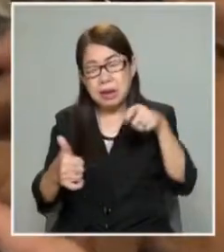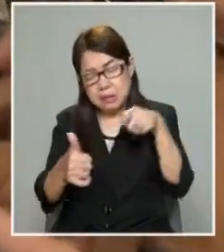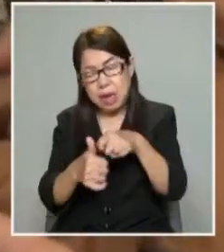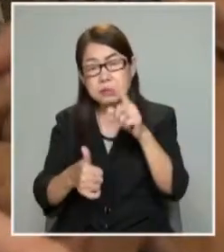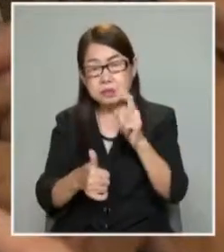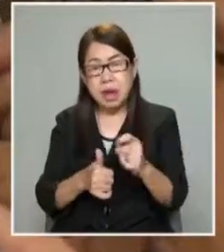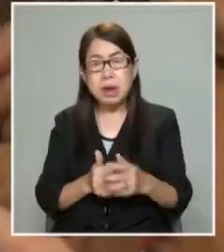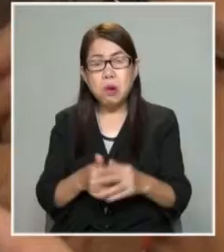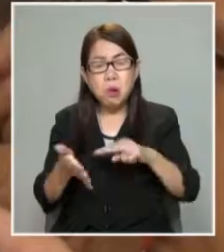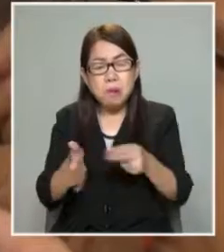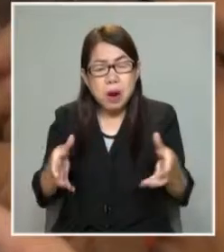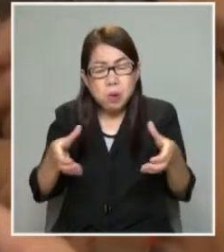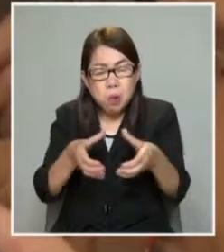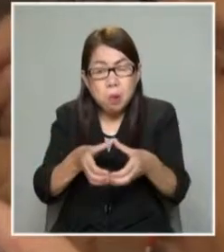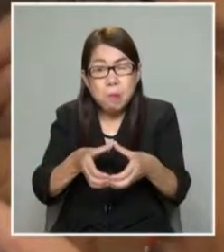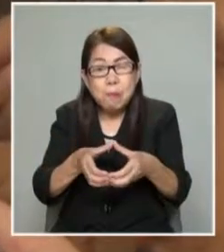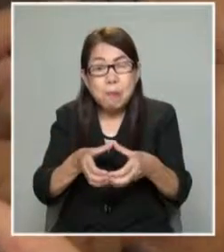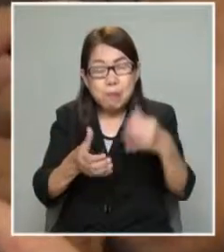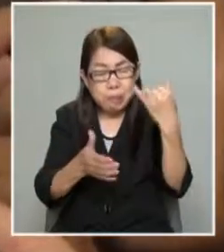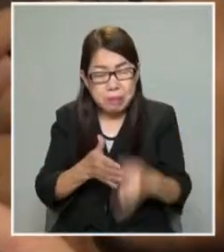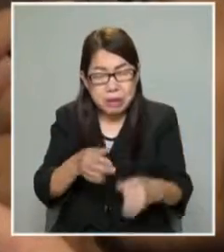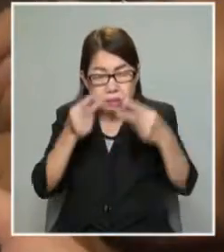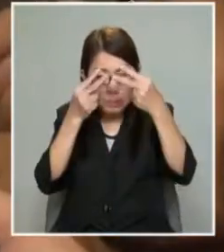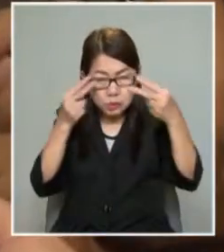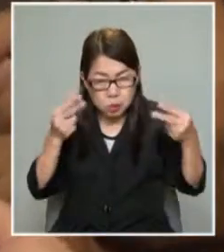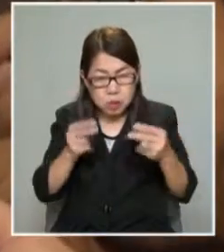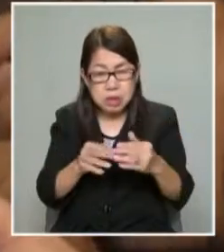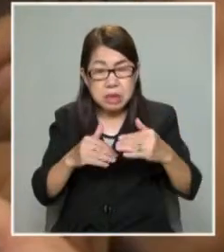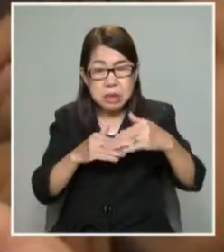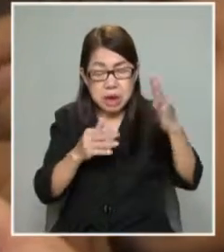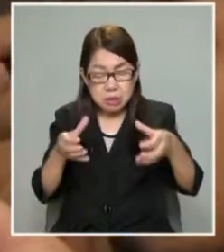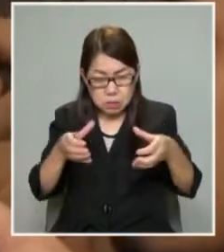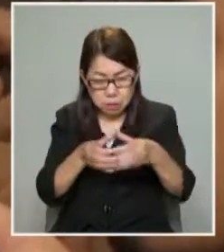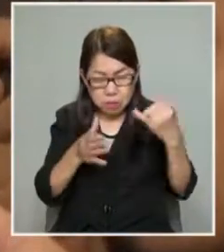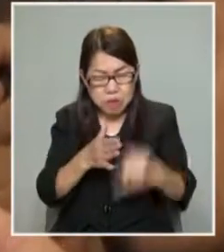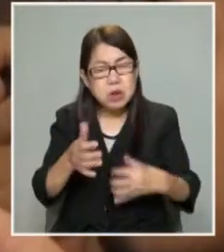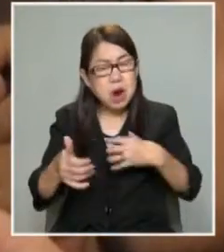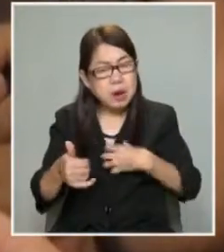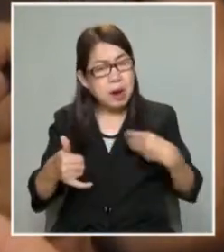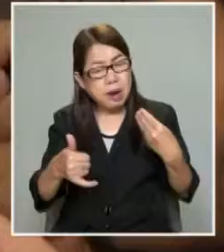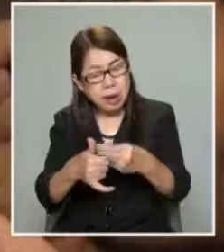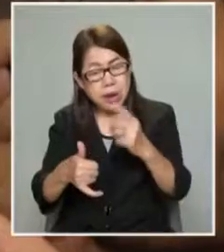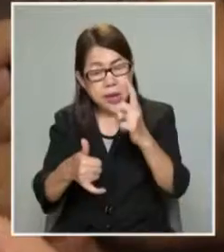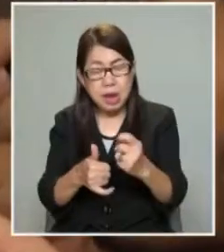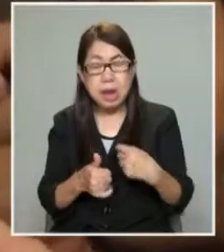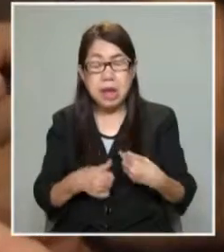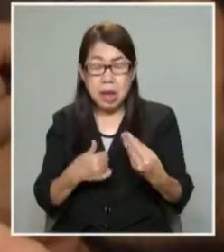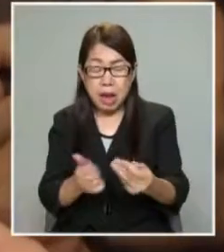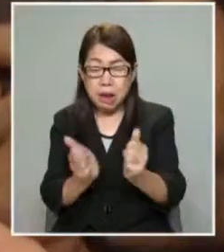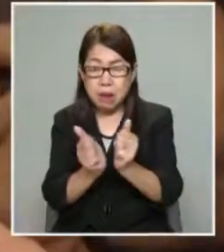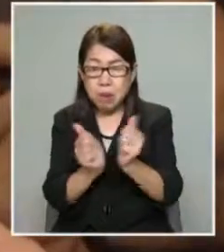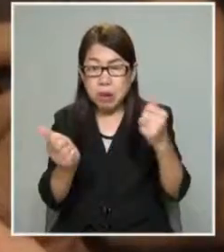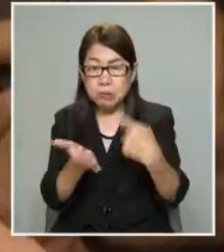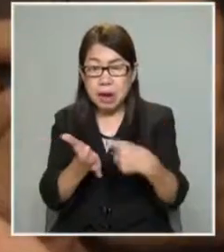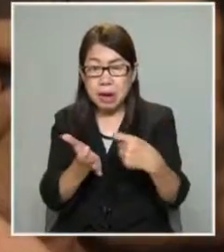ก็ซ่องโจรฮะก็ต้องเจตนาฮะอะไรนะฮะ คัดค้านการประกันตัวไหมครับ เดี๋ยวกำลังพิจารณาเอกสารที่